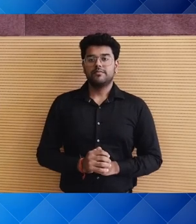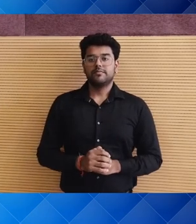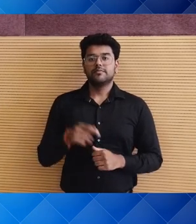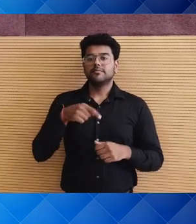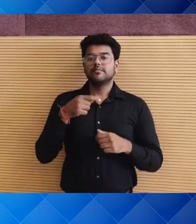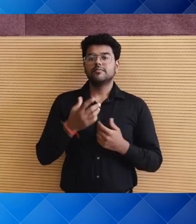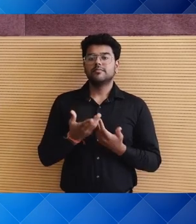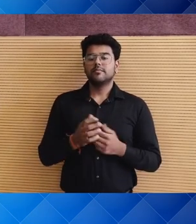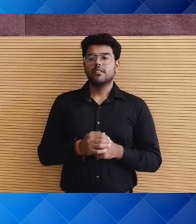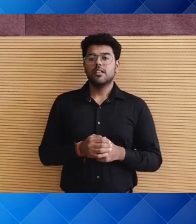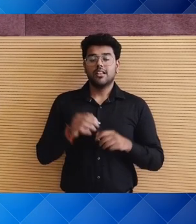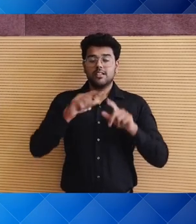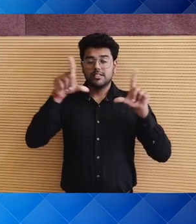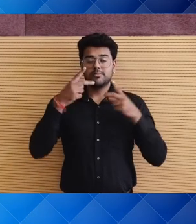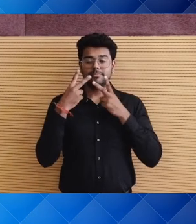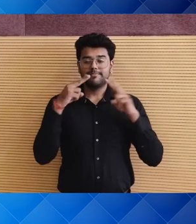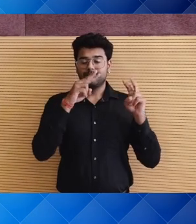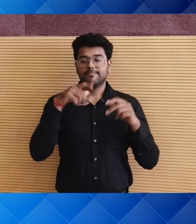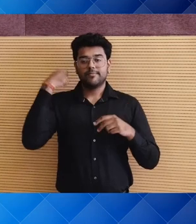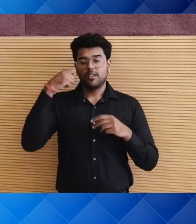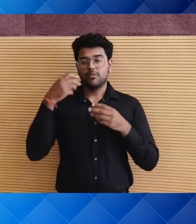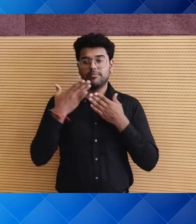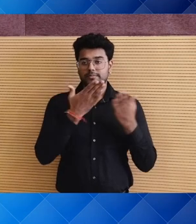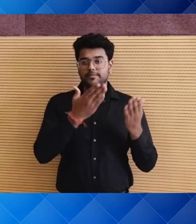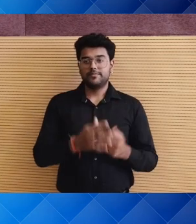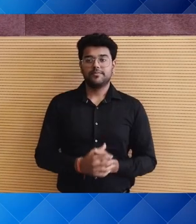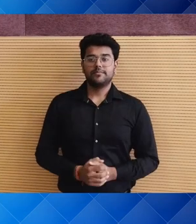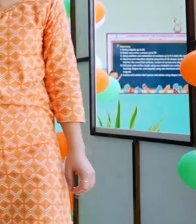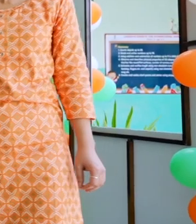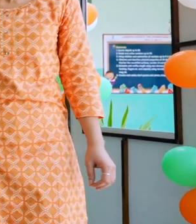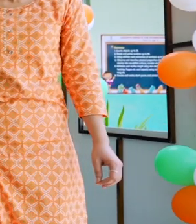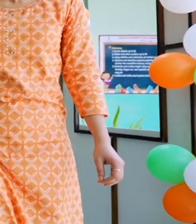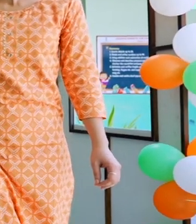हम अपने स्क्रीन्स पर देखने जा रहे हैं.